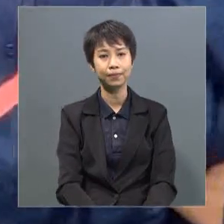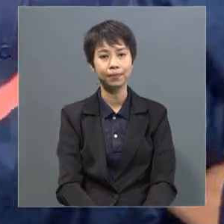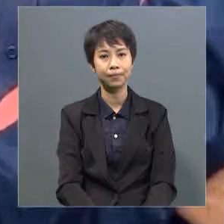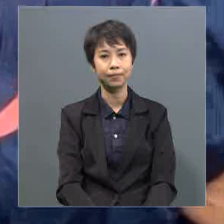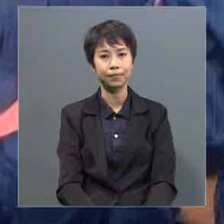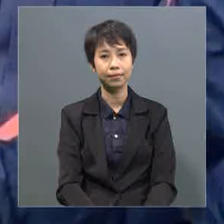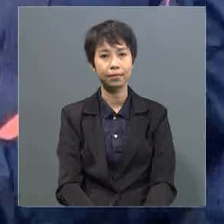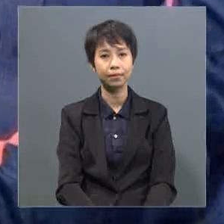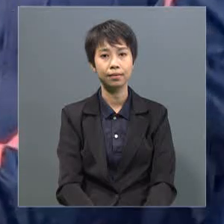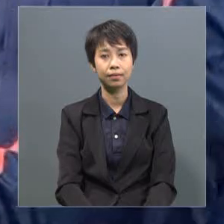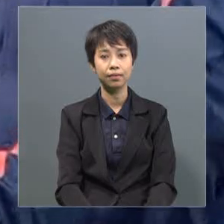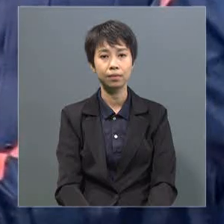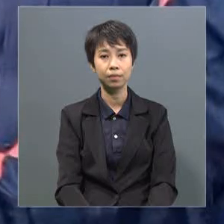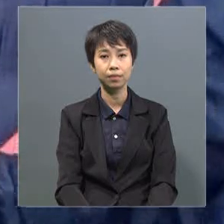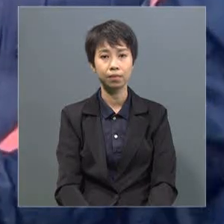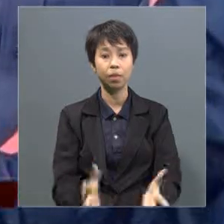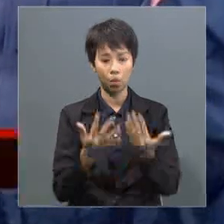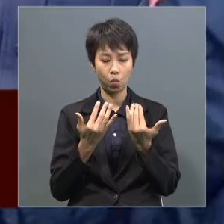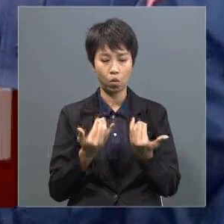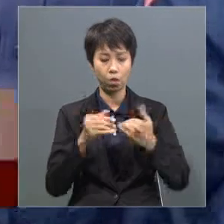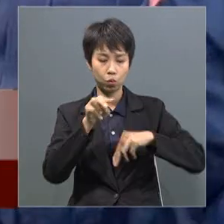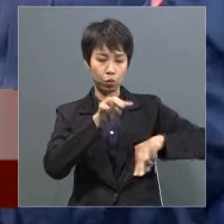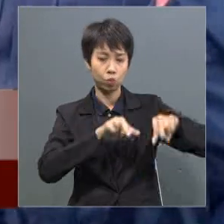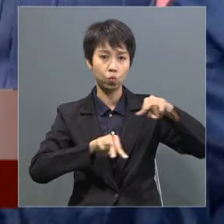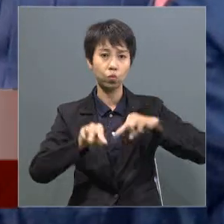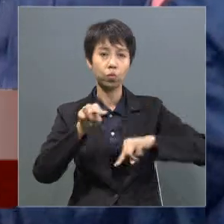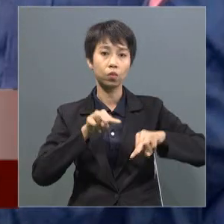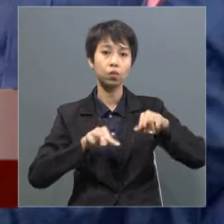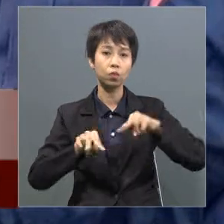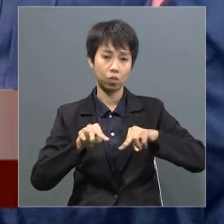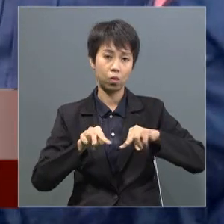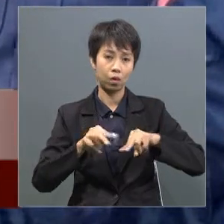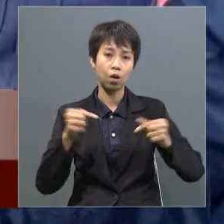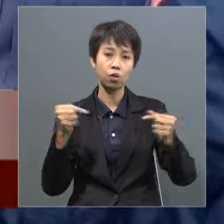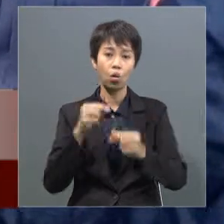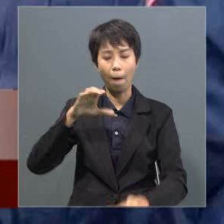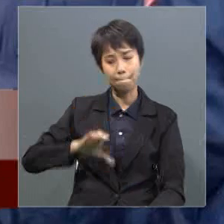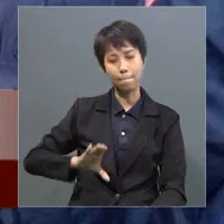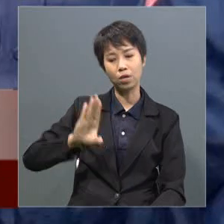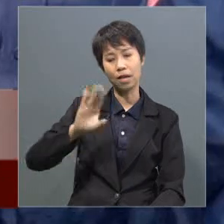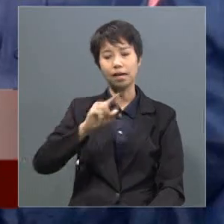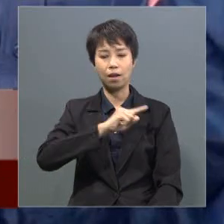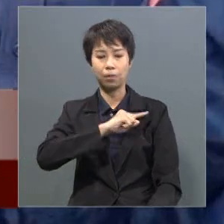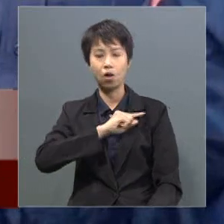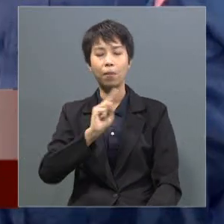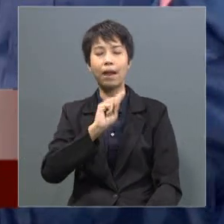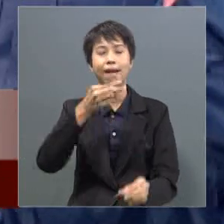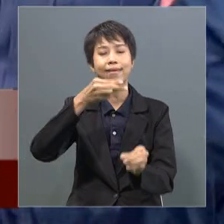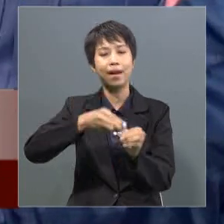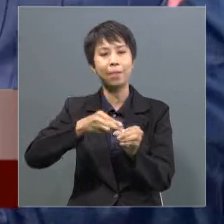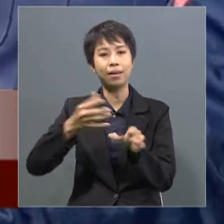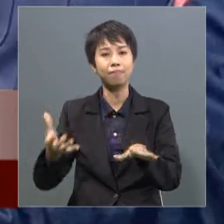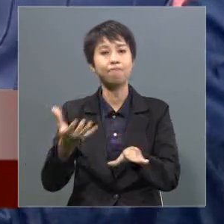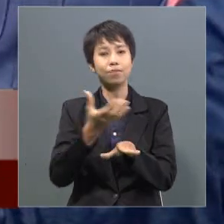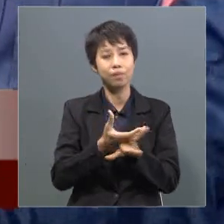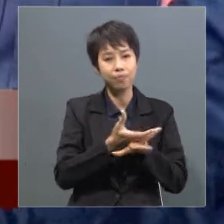ประเทศซึ่งวันนี้ที่ตรวจค้นเนี่ยก็เป็นบริษัทโลจิสติกเขาทำหน้าที่ขนส่งน้ำมันเราก็จะมาดู